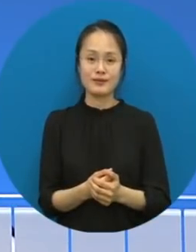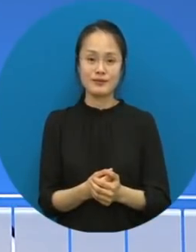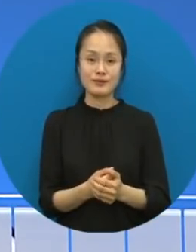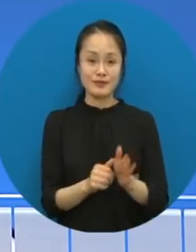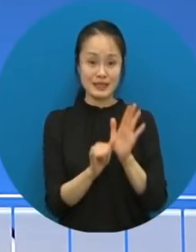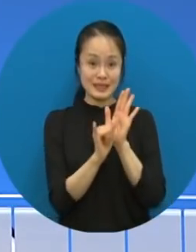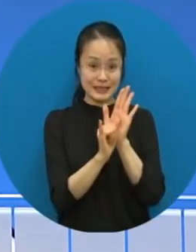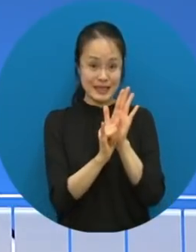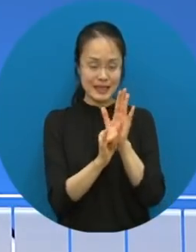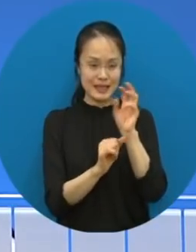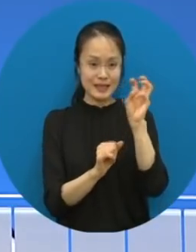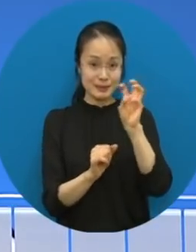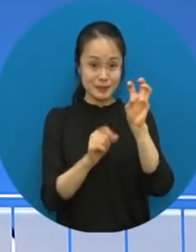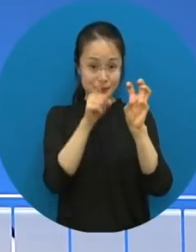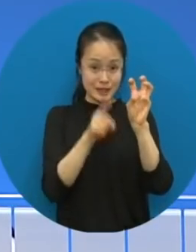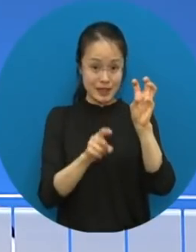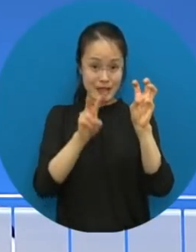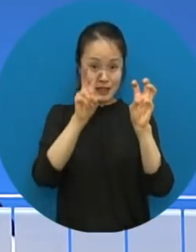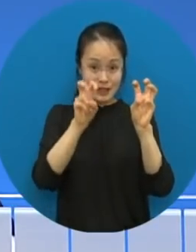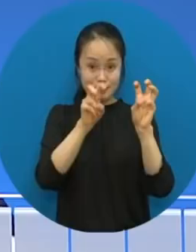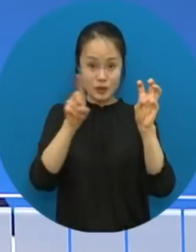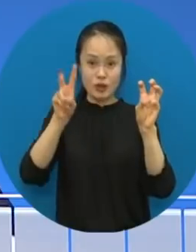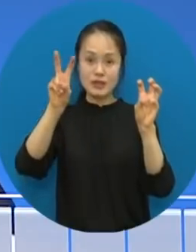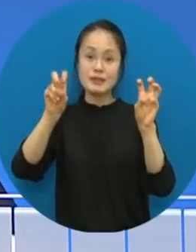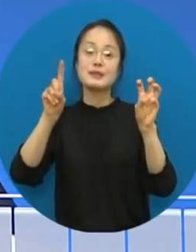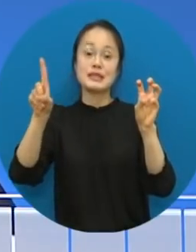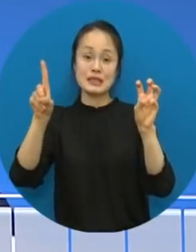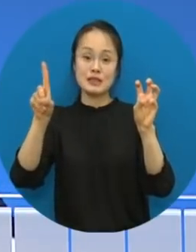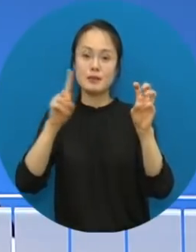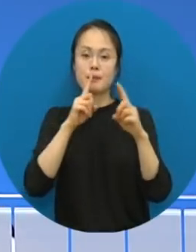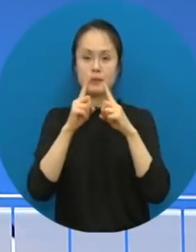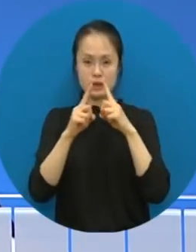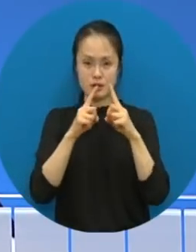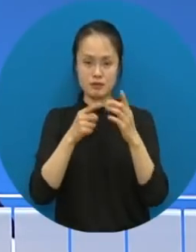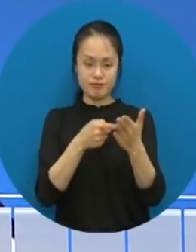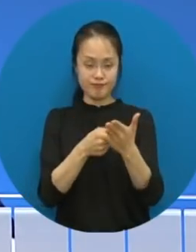30장 20절 21절의 말씀이기도 하지요.